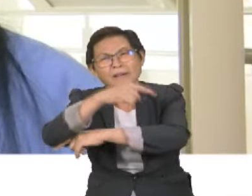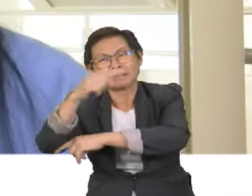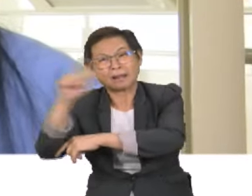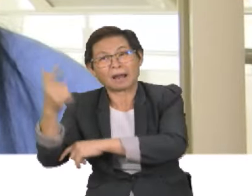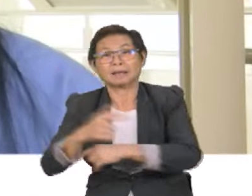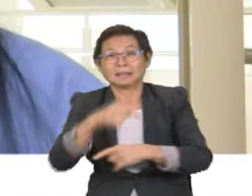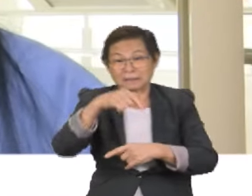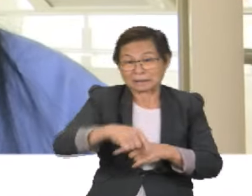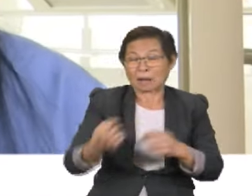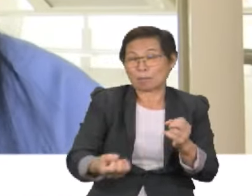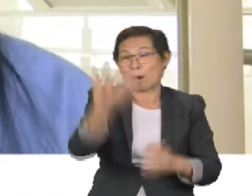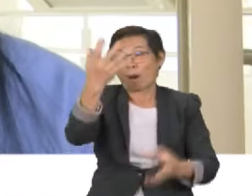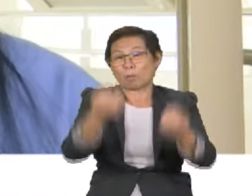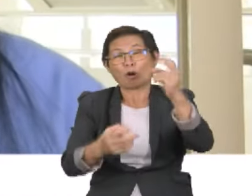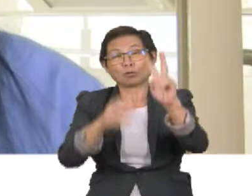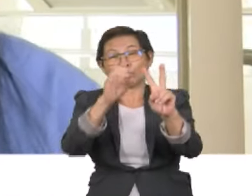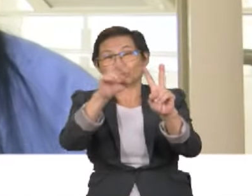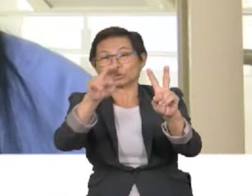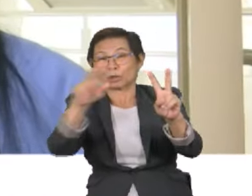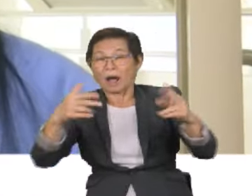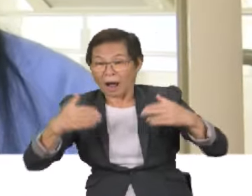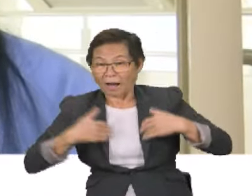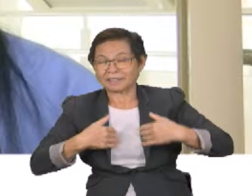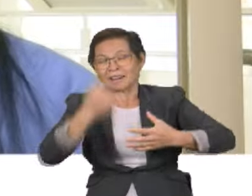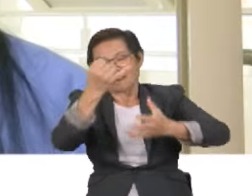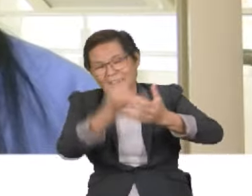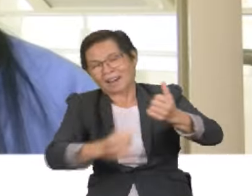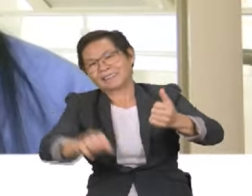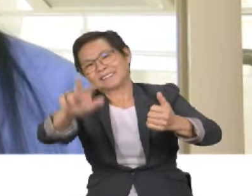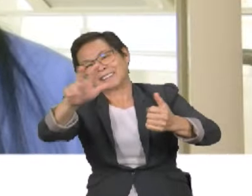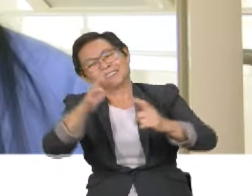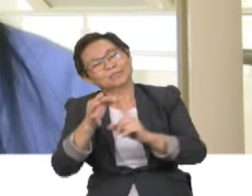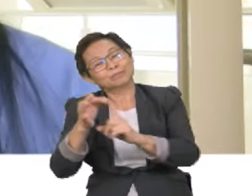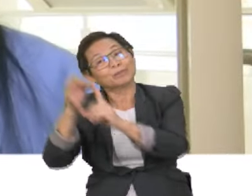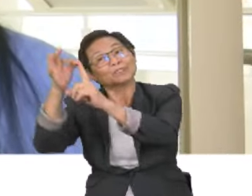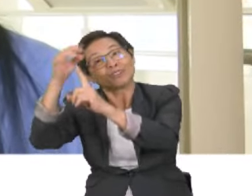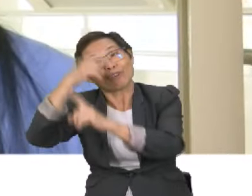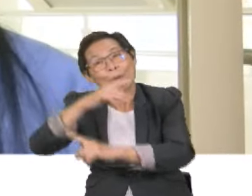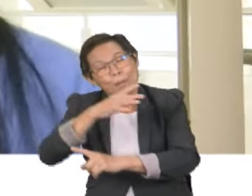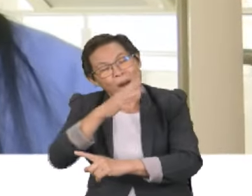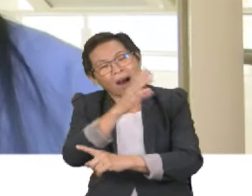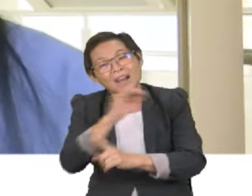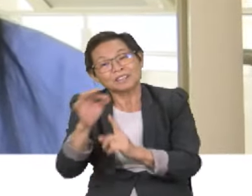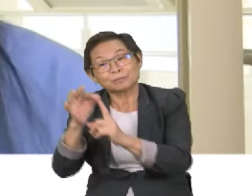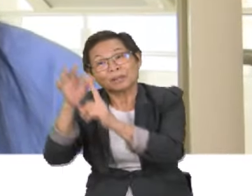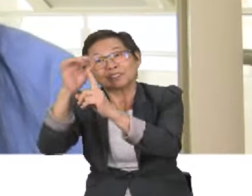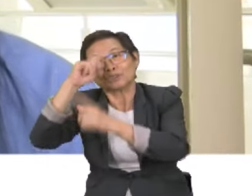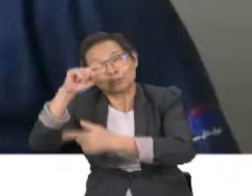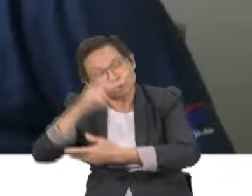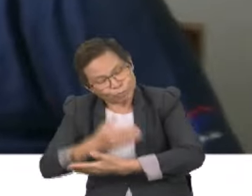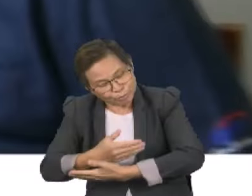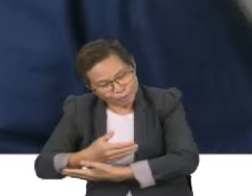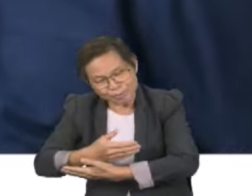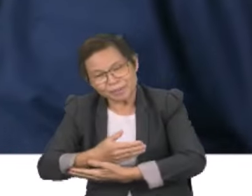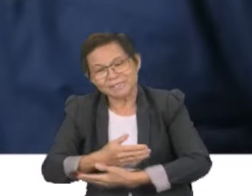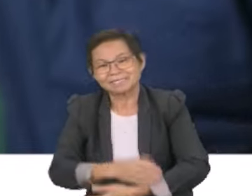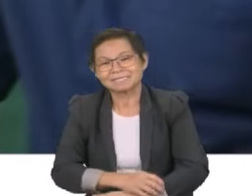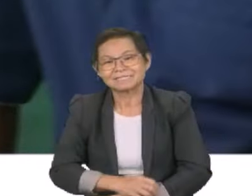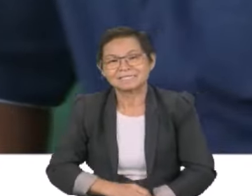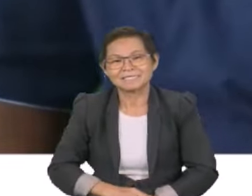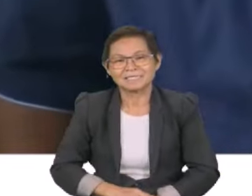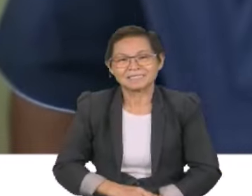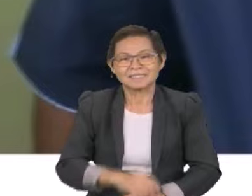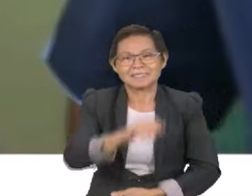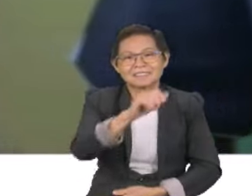baru, kita dah sampai 2023 dan kita ada tiga kelahiran. So, something special for the mak dan juga untuk baby.